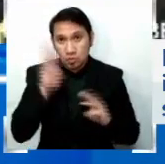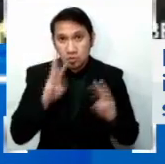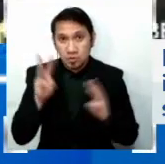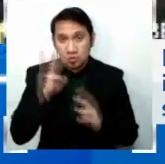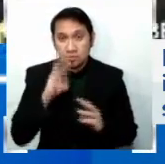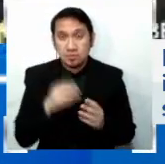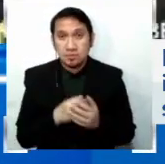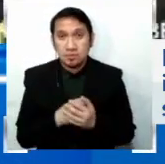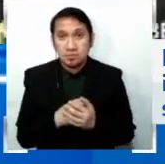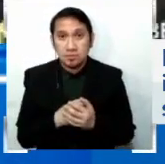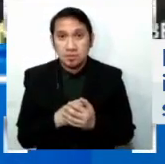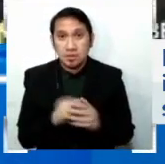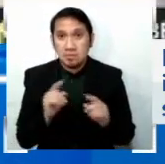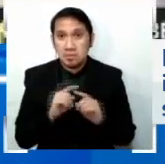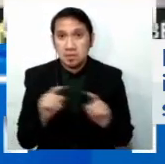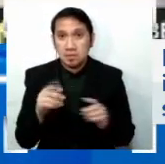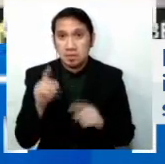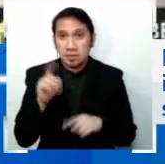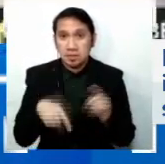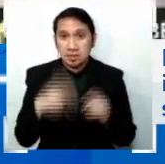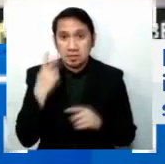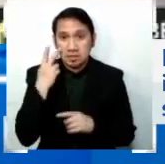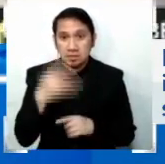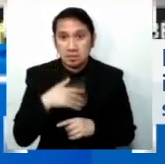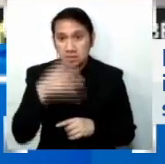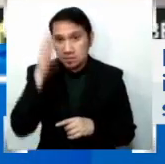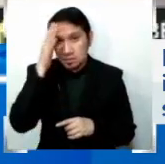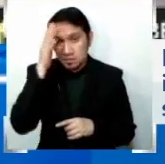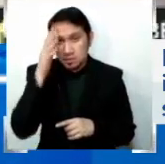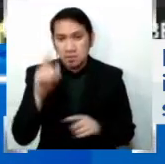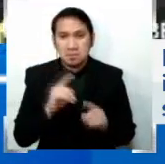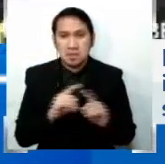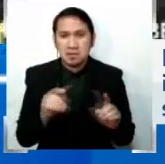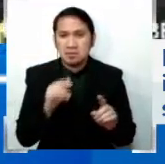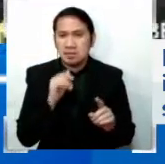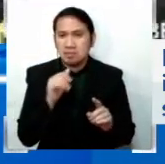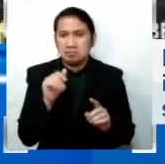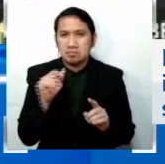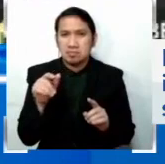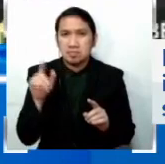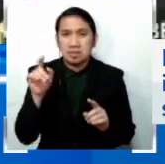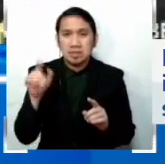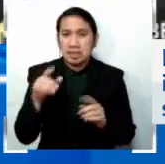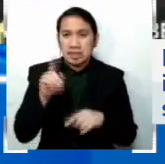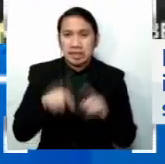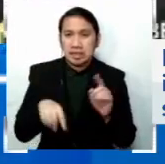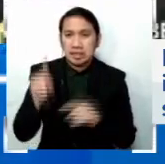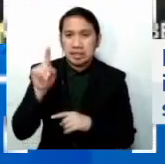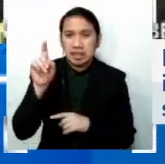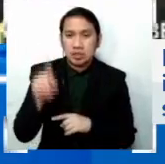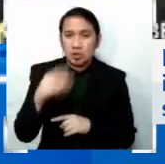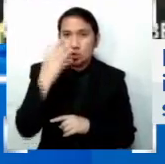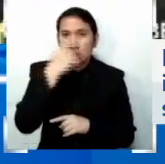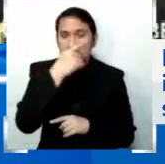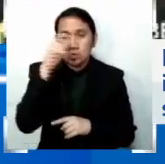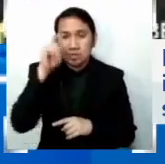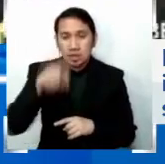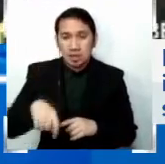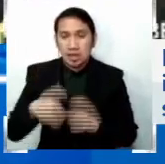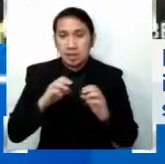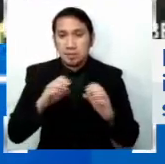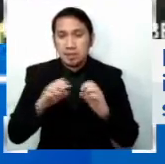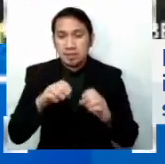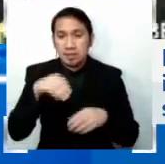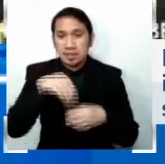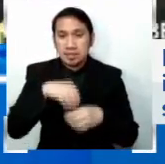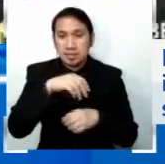he's disappeared. Pero hindi masyadong tatanong si Wang dahil kailangan niya magpunta sa Philippine Embassy sa Singapore upang doon panumpaan ang